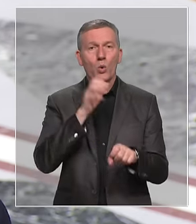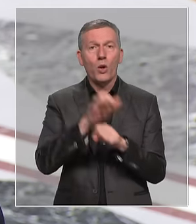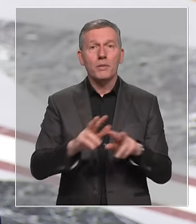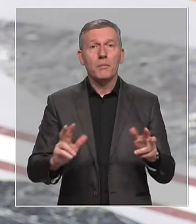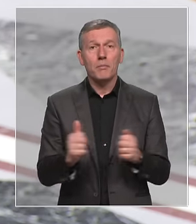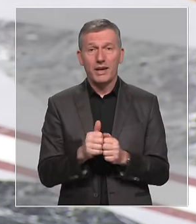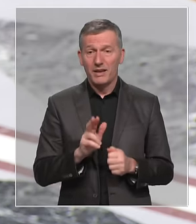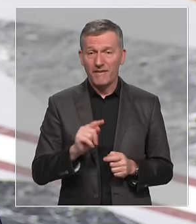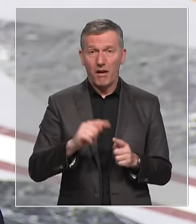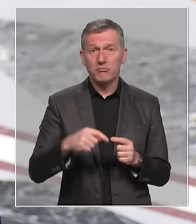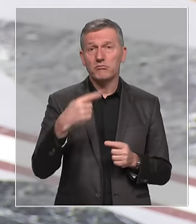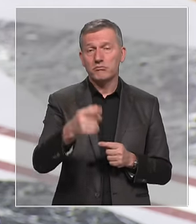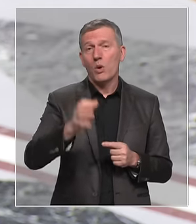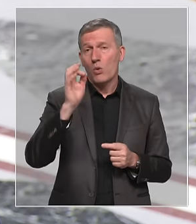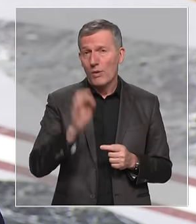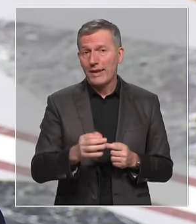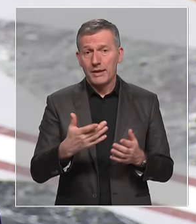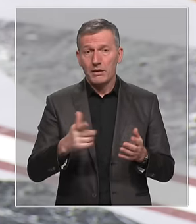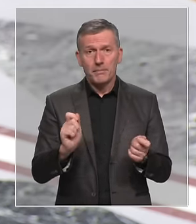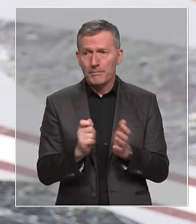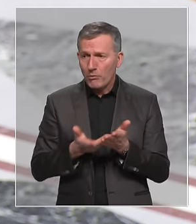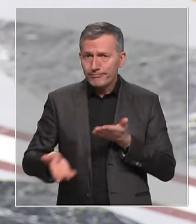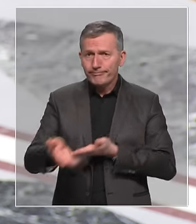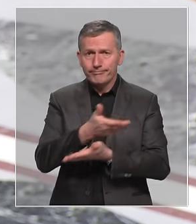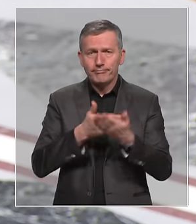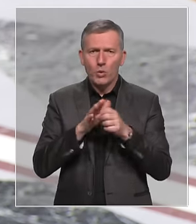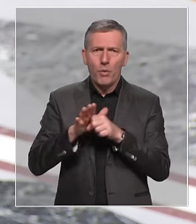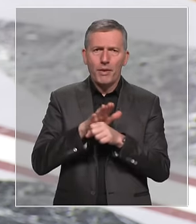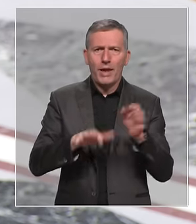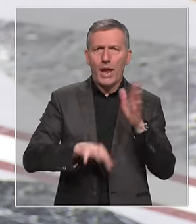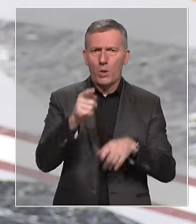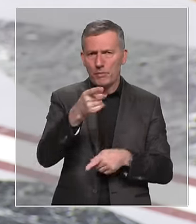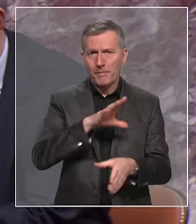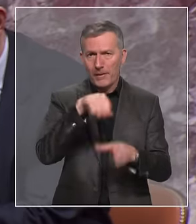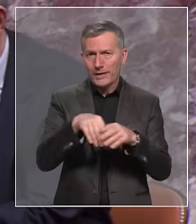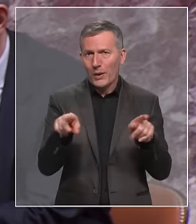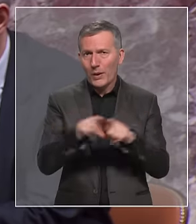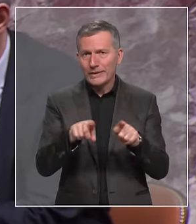se fera, je vous le garantis, en pleine concertation avec l'ensemble des élus dont vous faites partie.